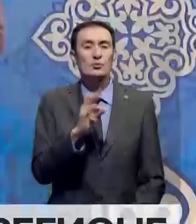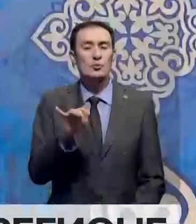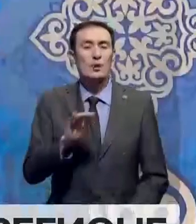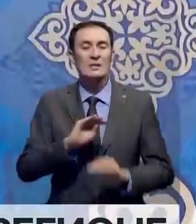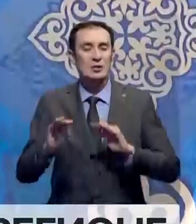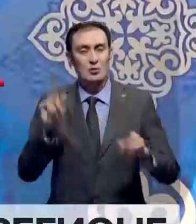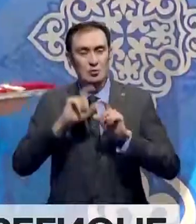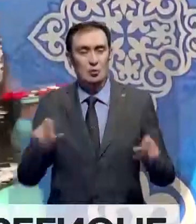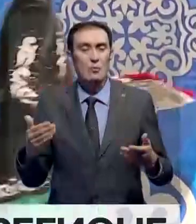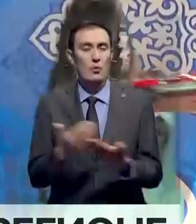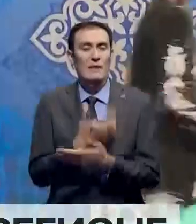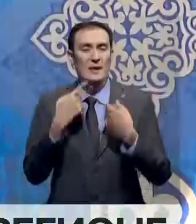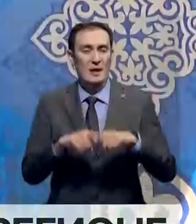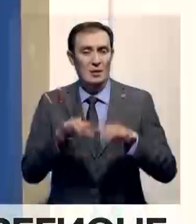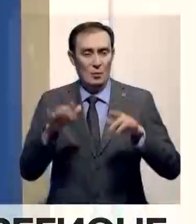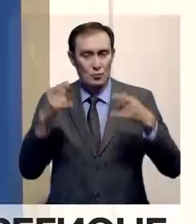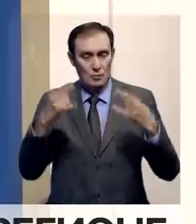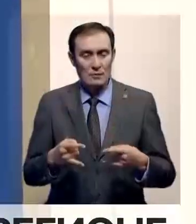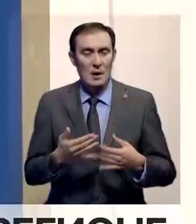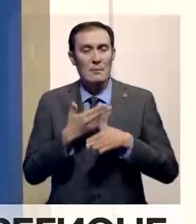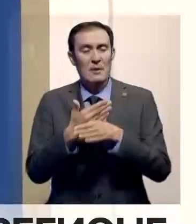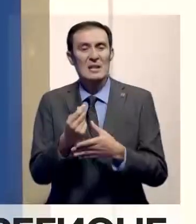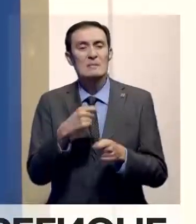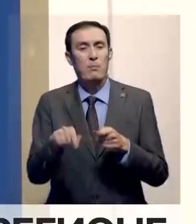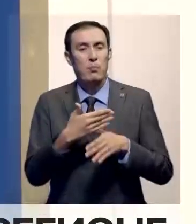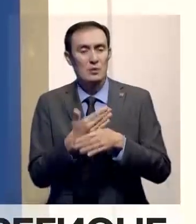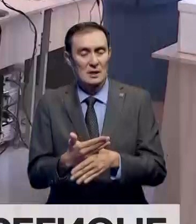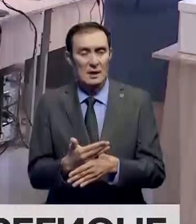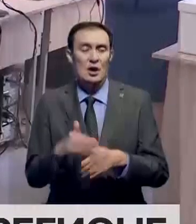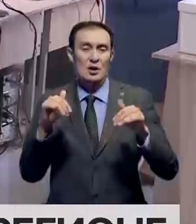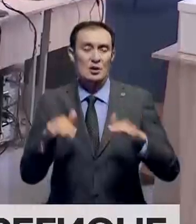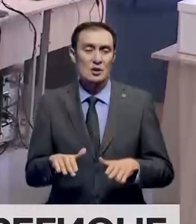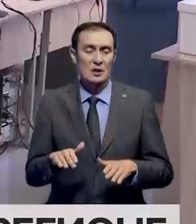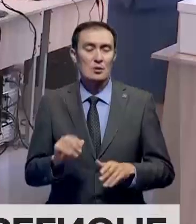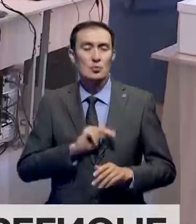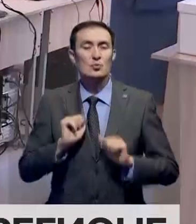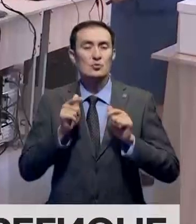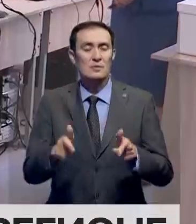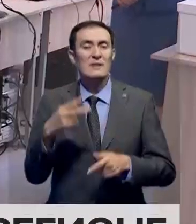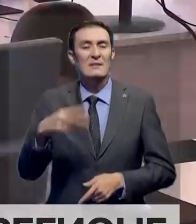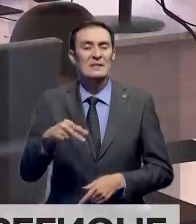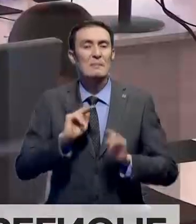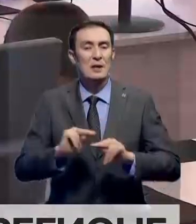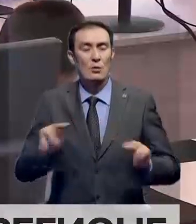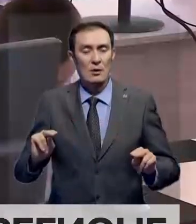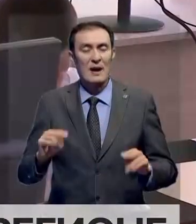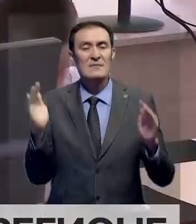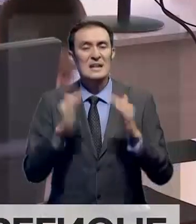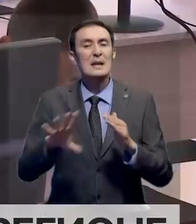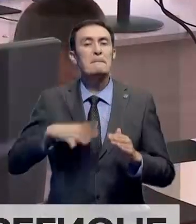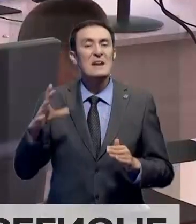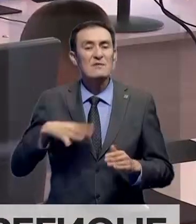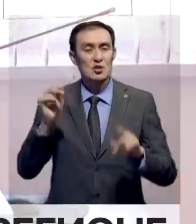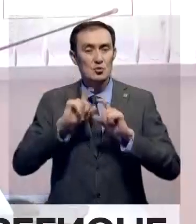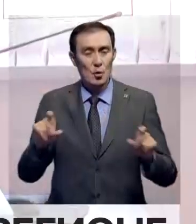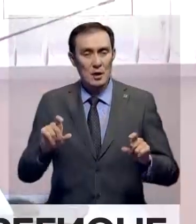оснастили по последнему слову техники серьезно помогли спонсоры решены и кадровые вопросы трудоустроили 20 педагогов А в здании бывшей